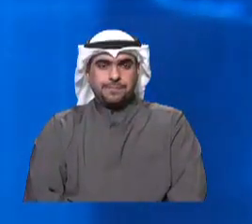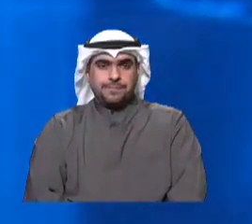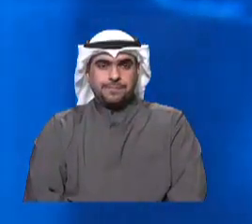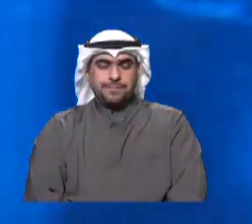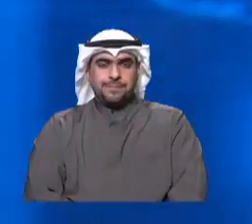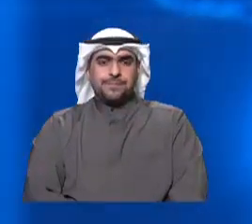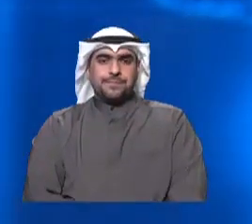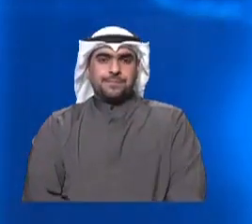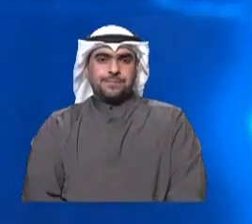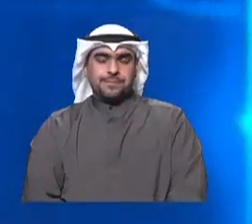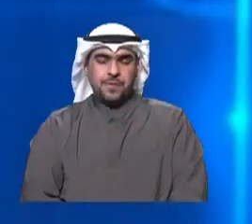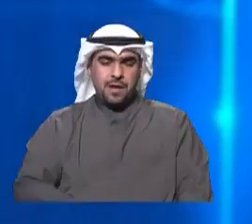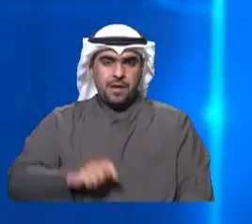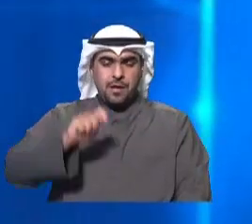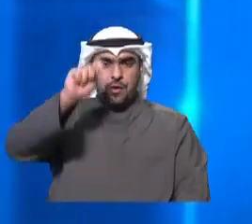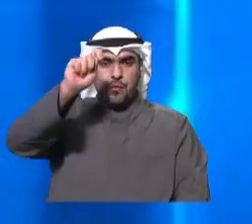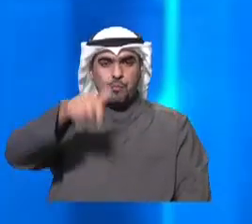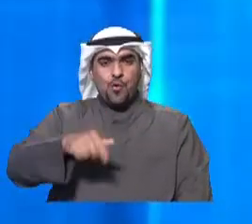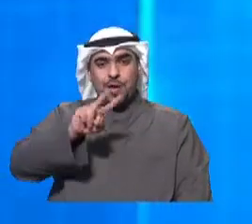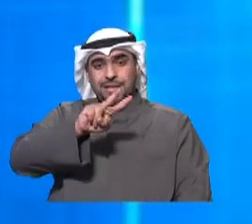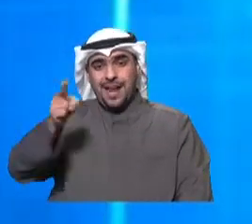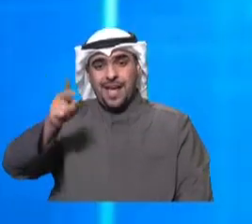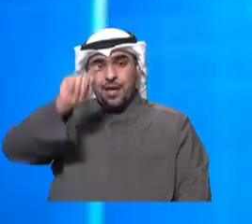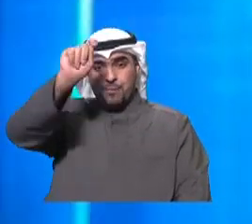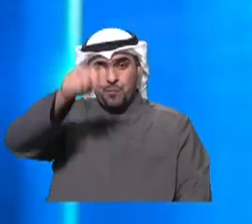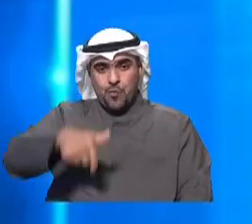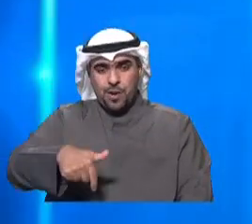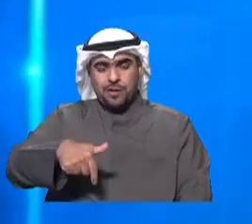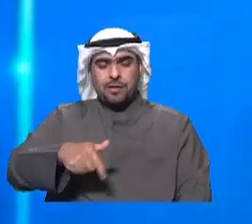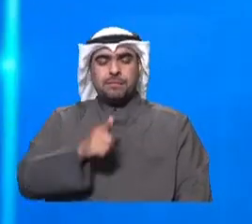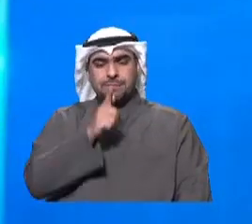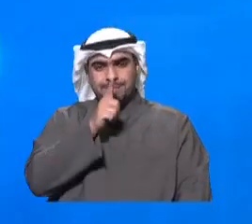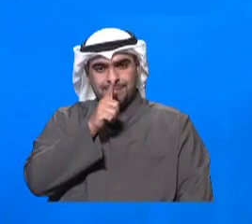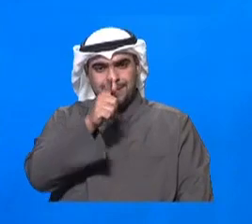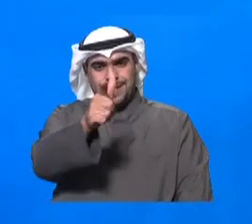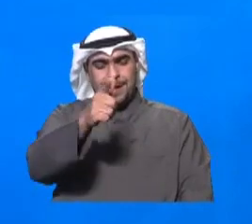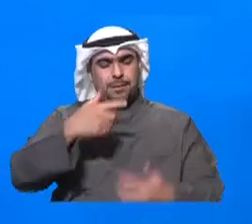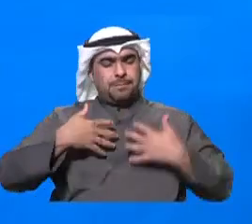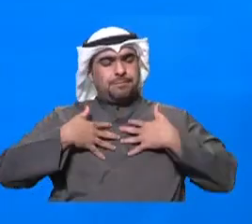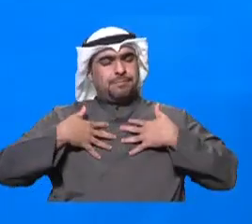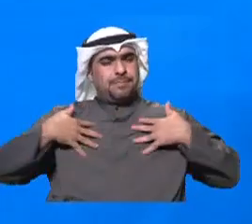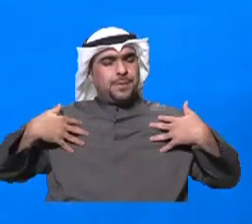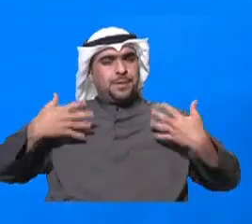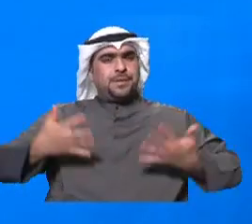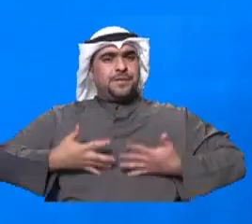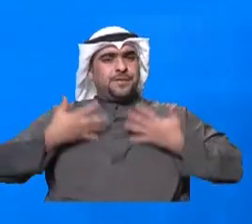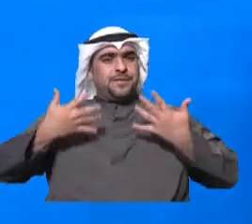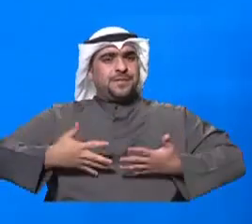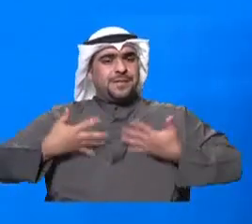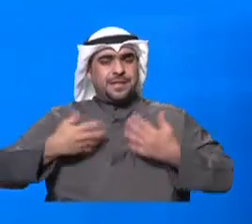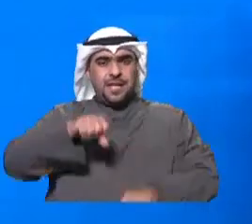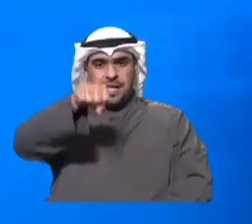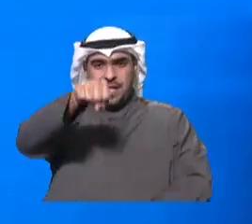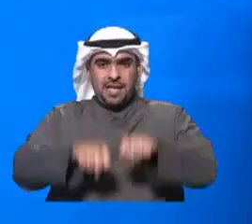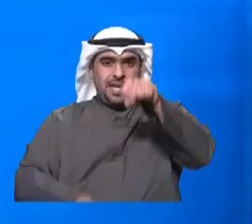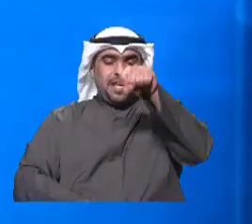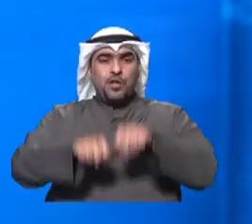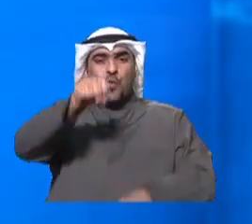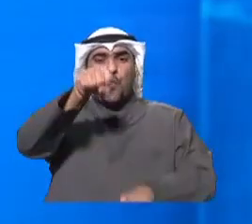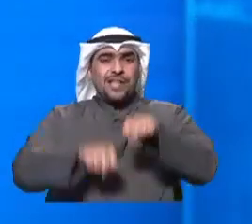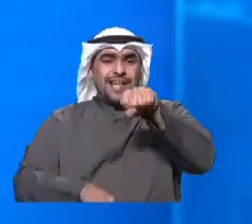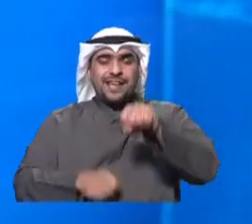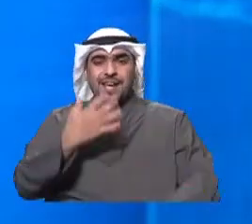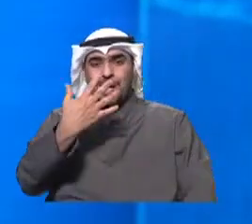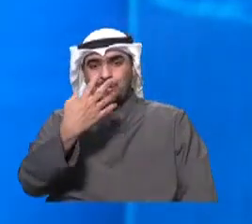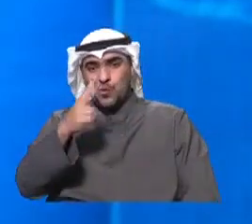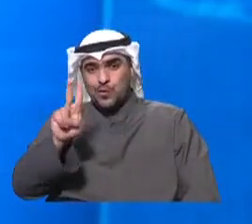أعرب مواطنون ومقيمون عن فرحتهم الكبرى بعودة الفرح من بوابة الذكرى 61 للعيد